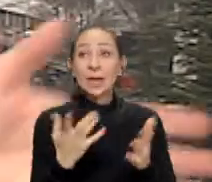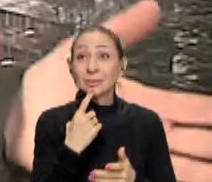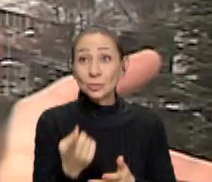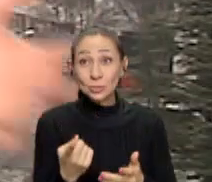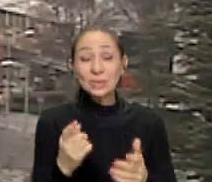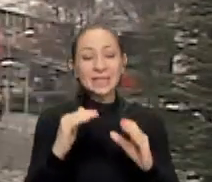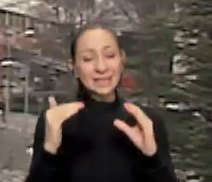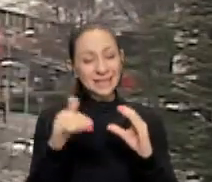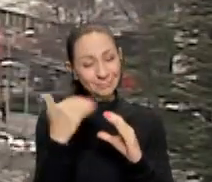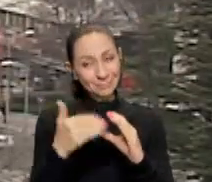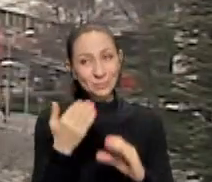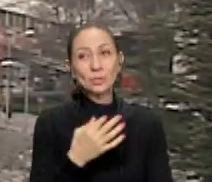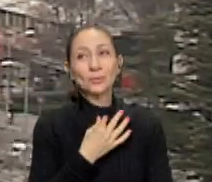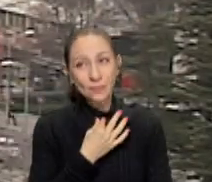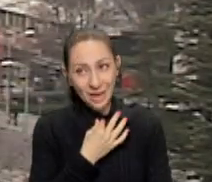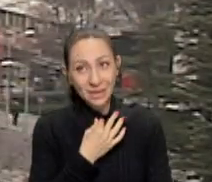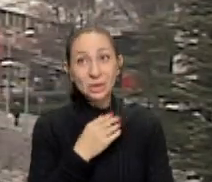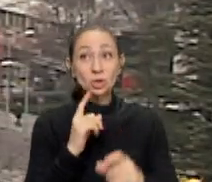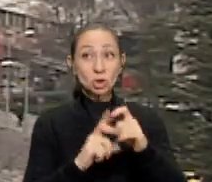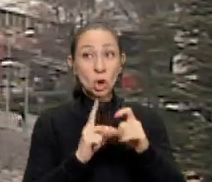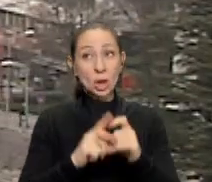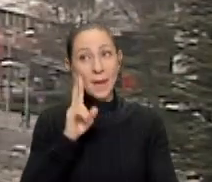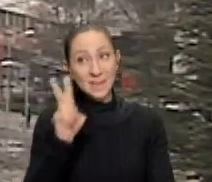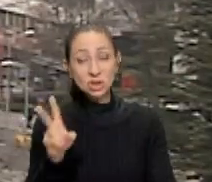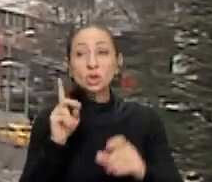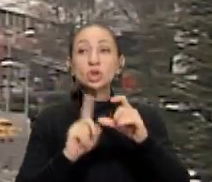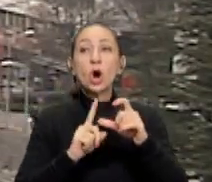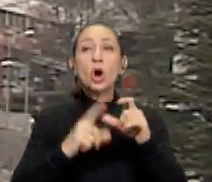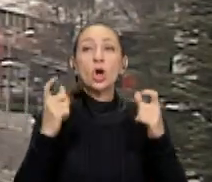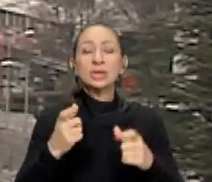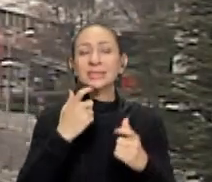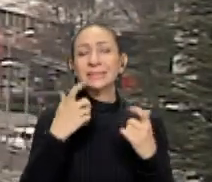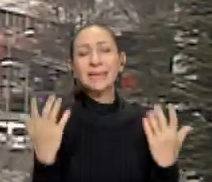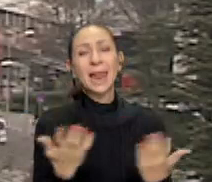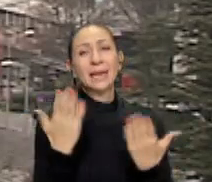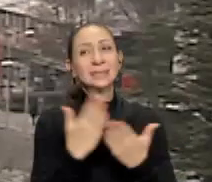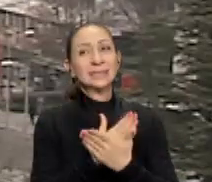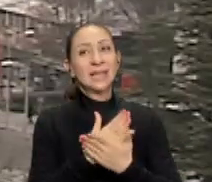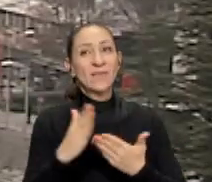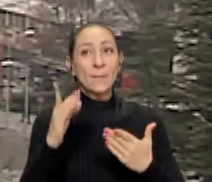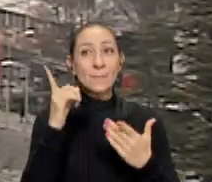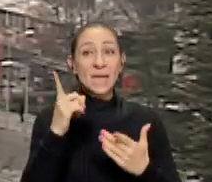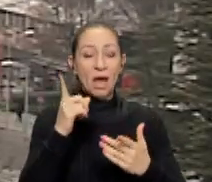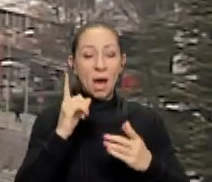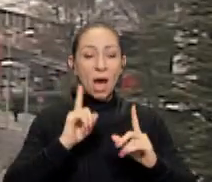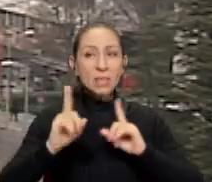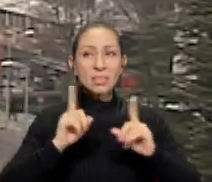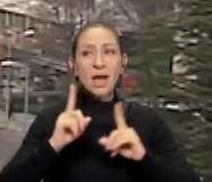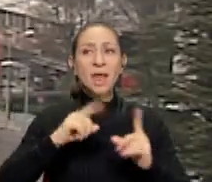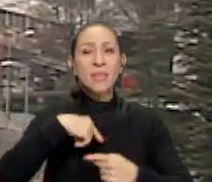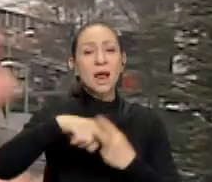diyorsunuz? Yazıp gönderin lütfen. Çorlu'ya gideceğiz. Çorlu'da senelerdir devam eden bir adalet arayışı